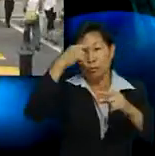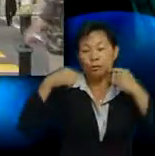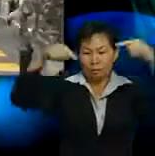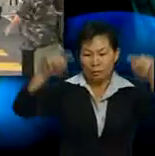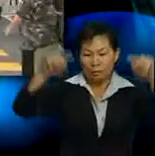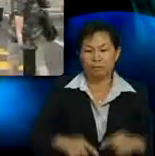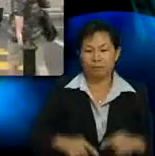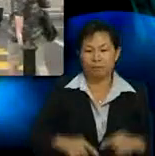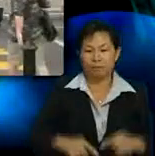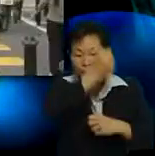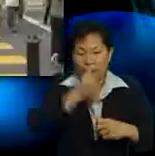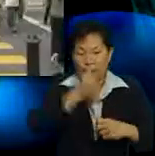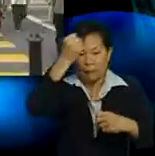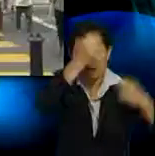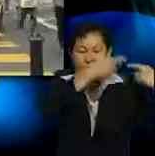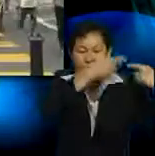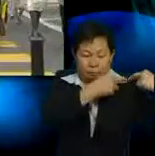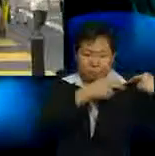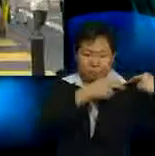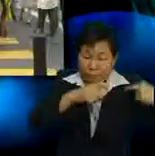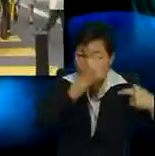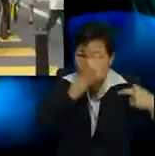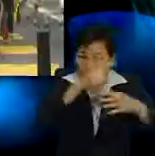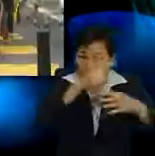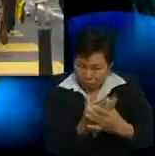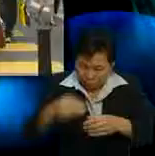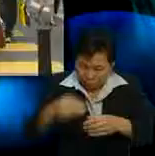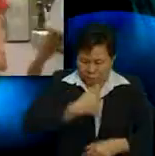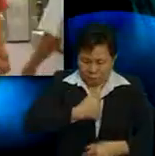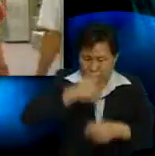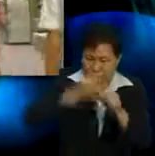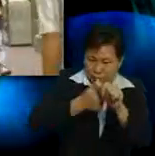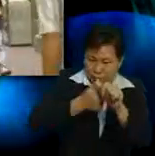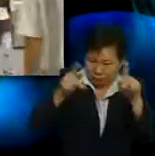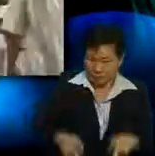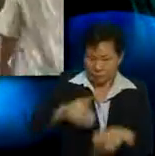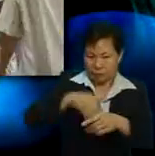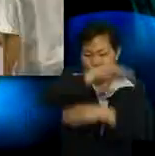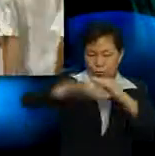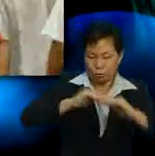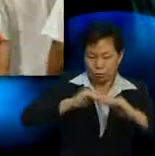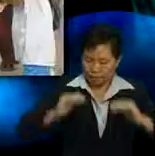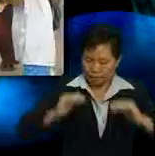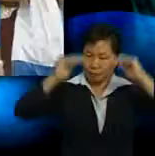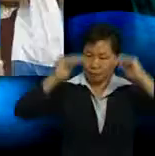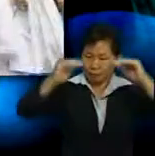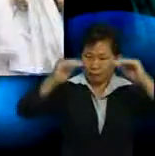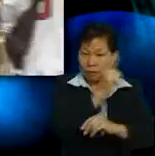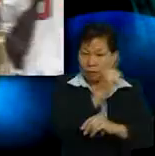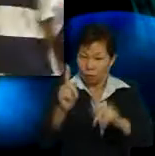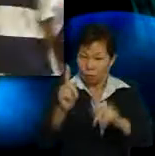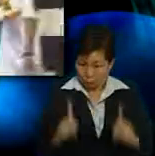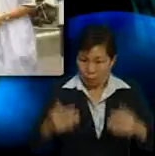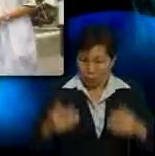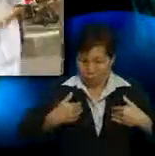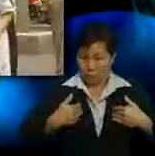Sikap amanah merupakan satu sikap yang perlu diterapkan dalam diri setiap orang dalam semua peringkat. Seseorang yang mempunyai